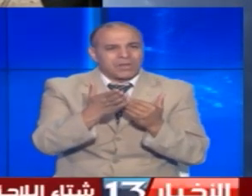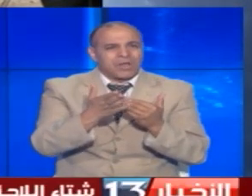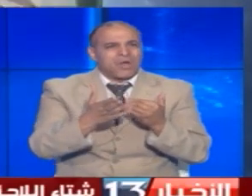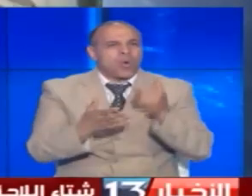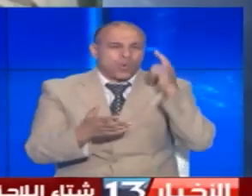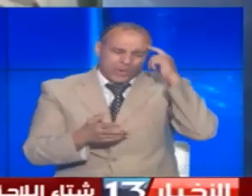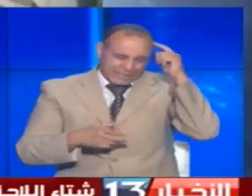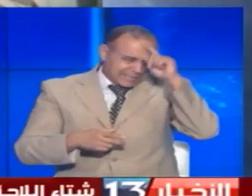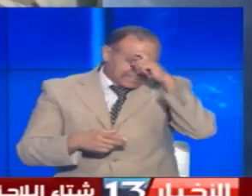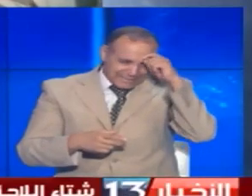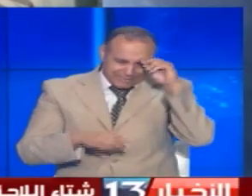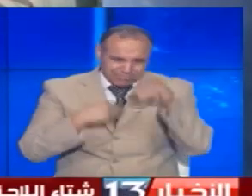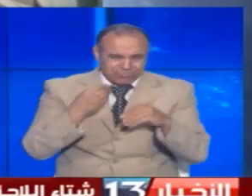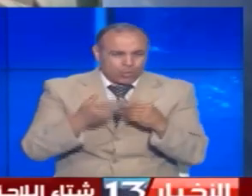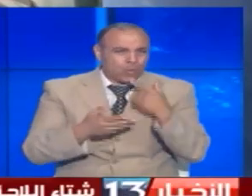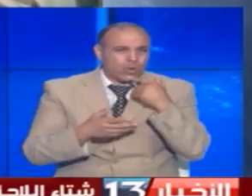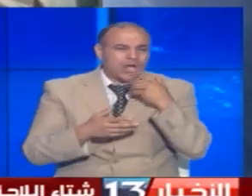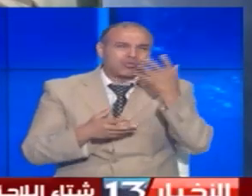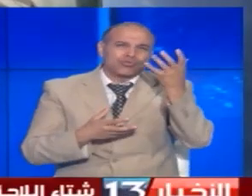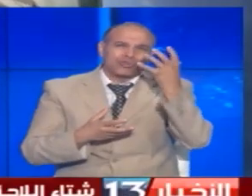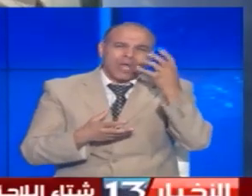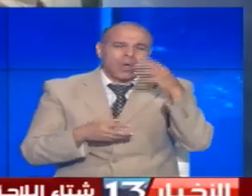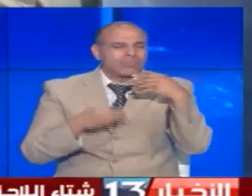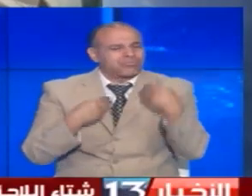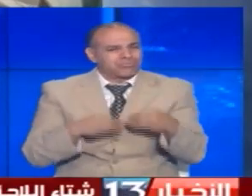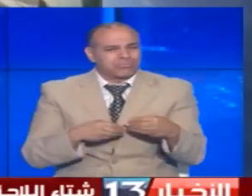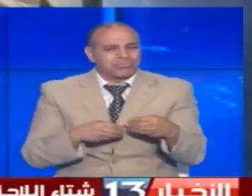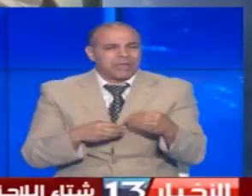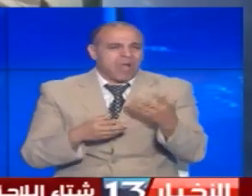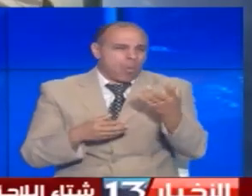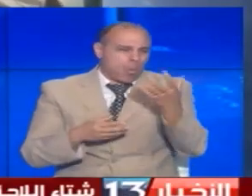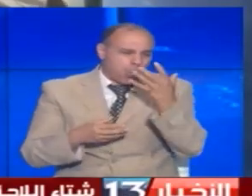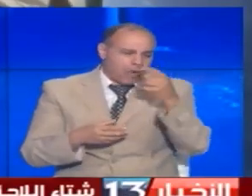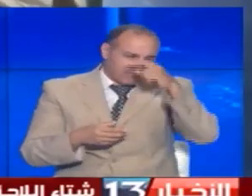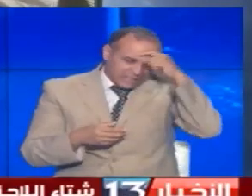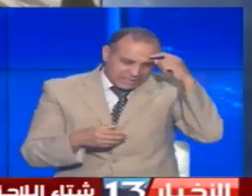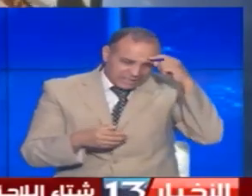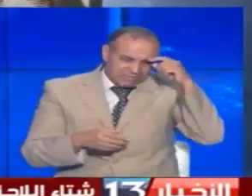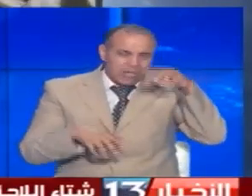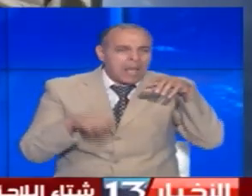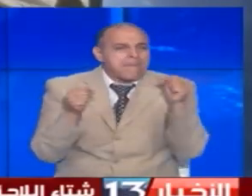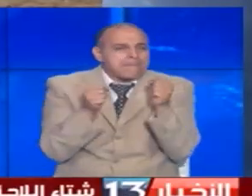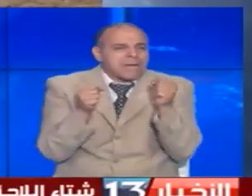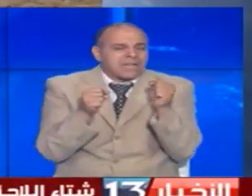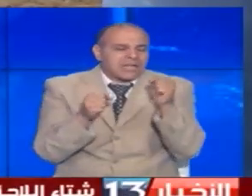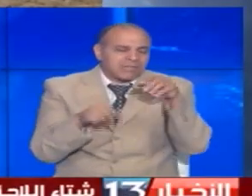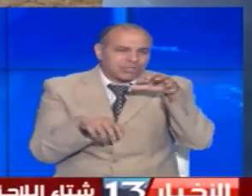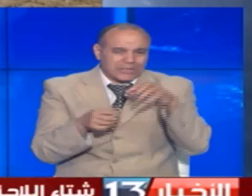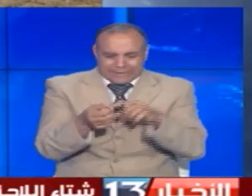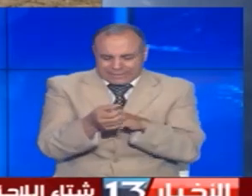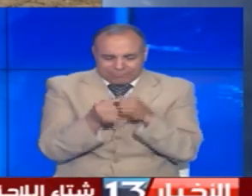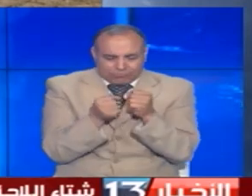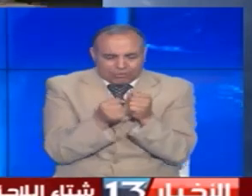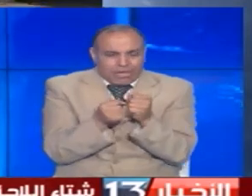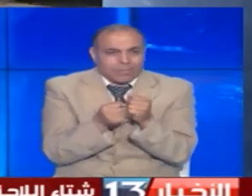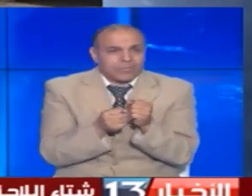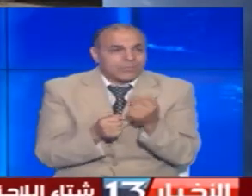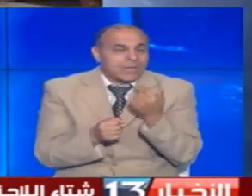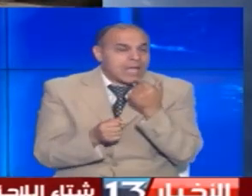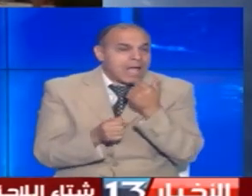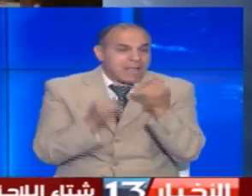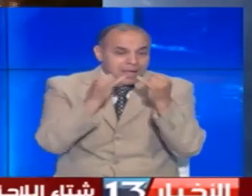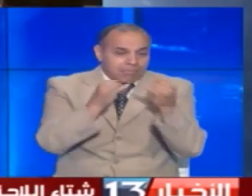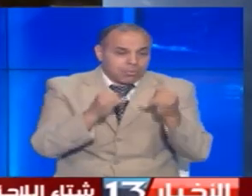معاناتهم بتنوع الحصول والمواسم حرب في الصيف وبردو يجمد العراق في الشتاء هذا